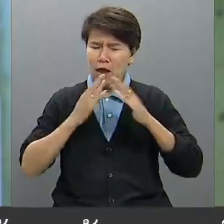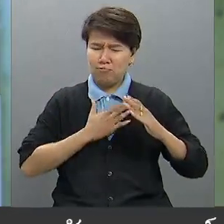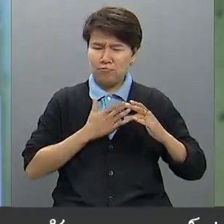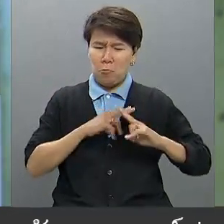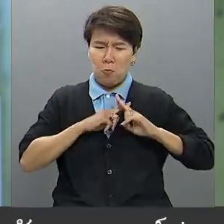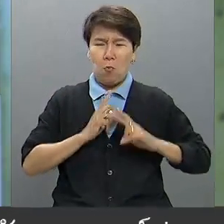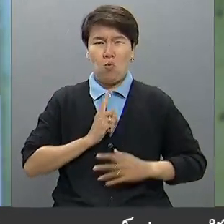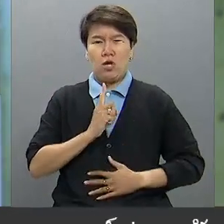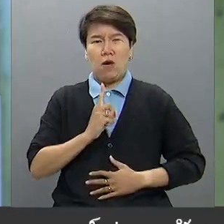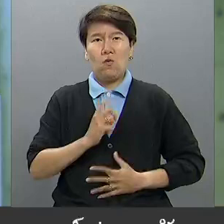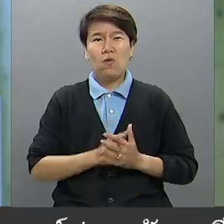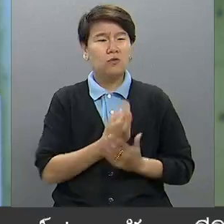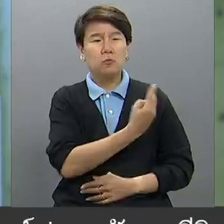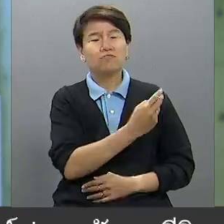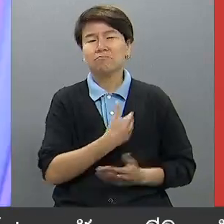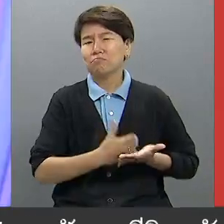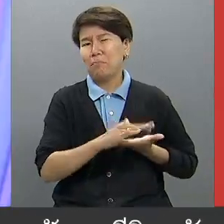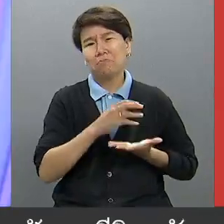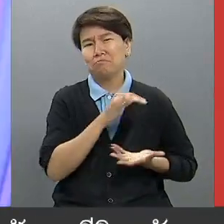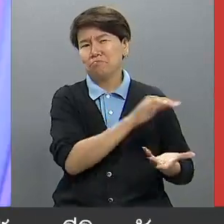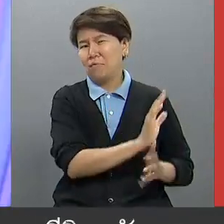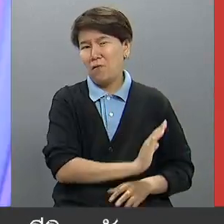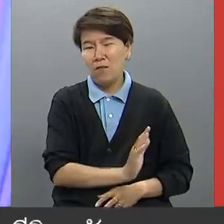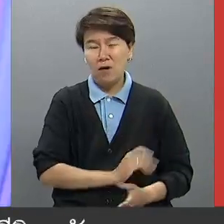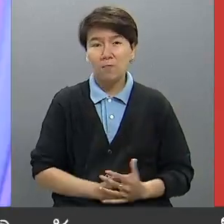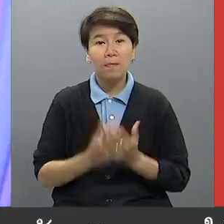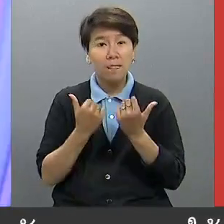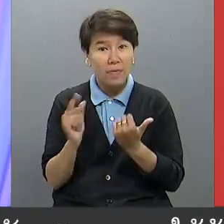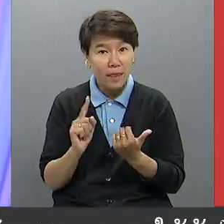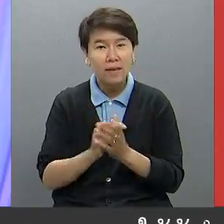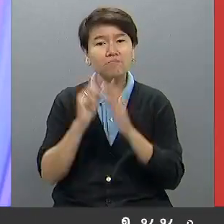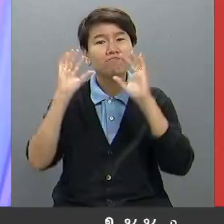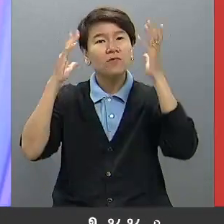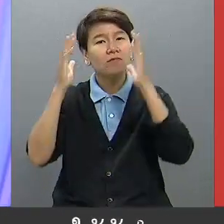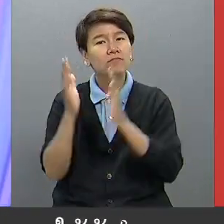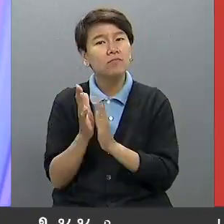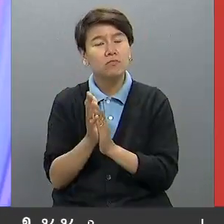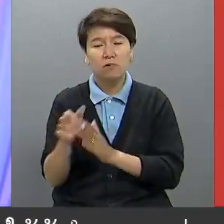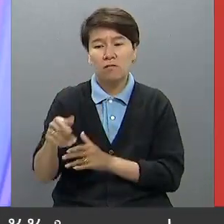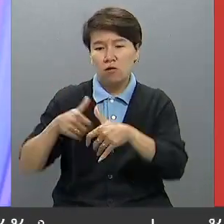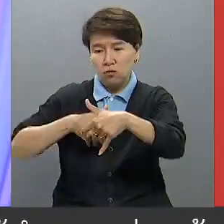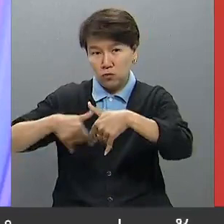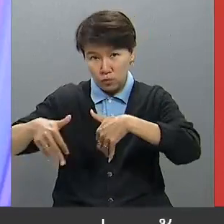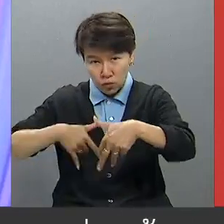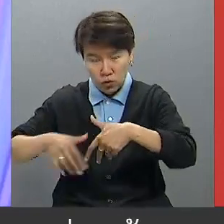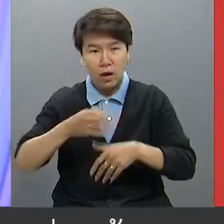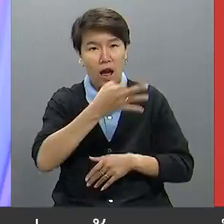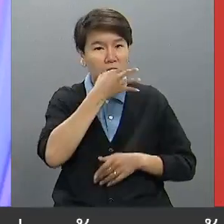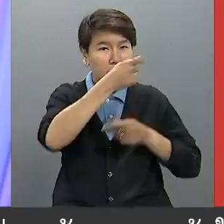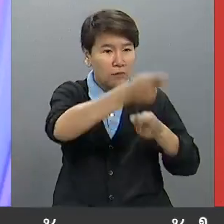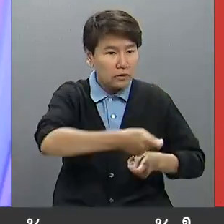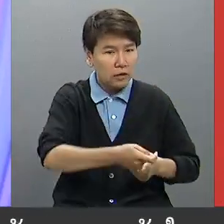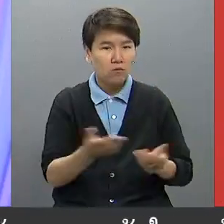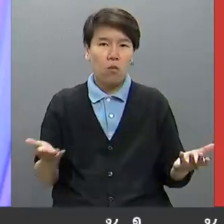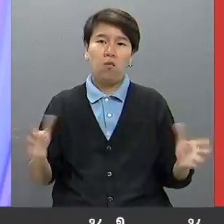ฟาร์มอยู่นี่ล่ะ ครับแต่ก็ต้องชื่นชมชาวบ้านนะครับแล้วก็เกษตรกรในพื้นที่นะครับที่มีการพัฒนาต่อยอดอย่างส